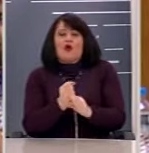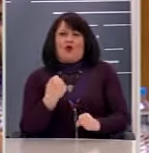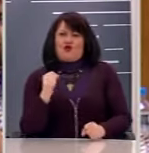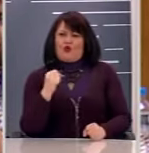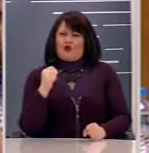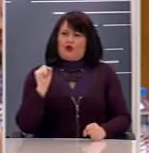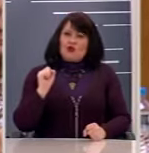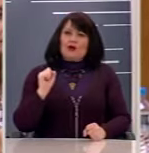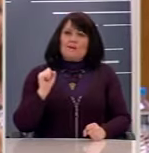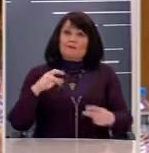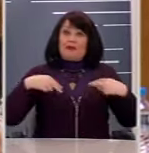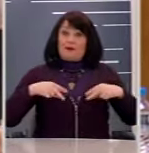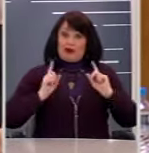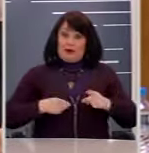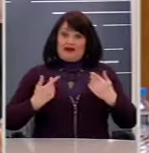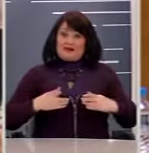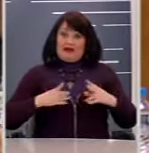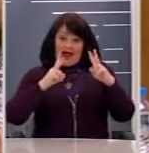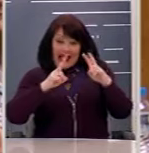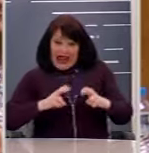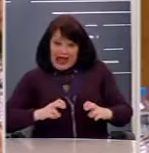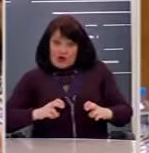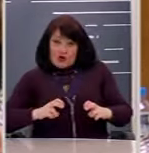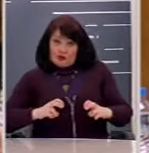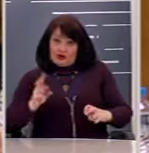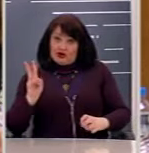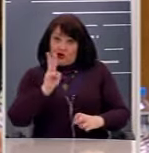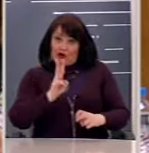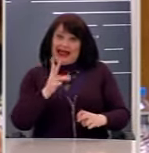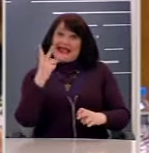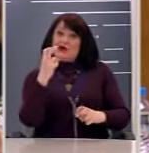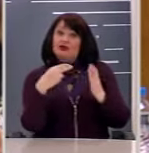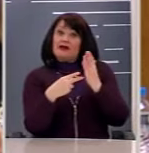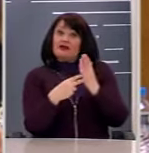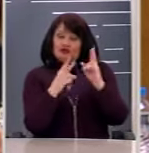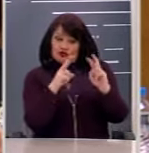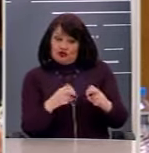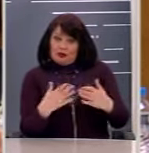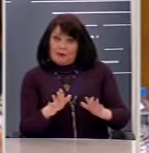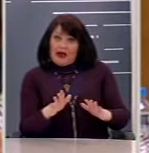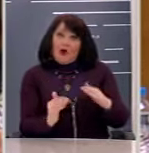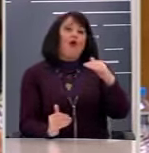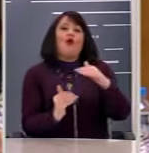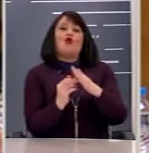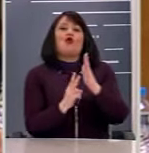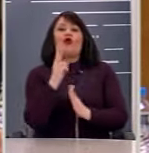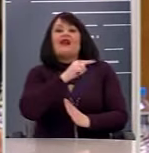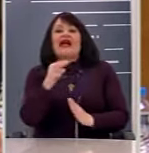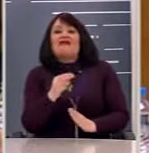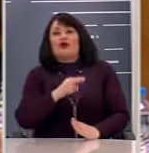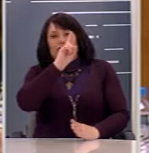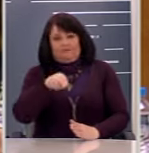την απόφαση την Υπουργική ο κύριος Καρόνε στις 20 Αυγούστου, όταν καταργήθηκε το όριο των 12 ευρώ.